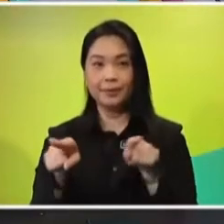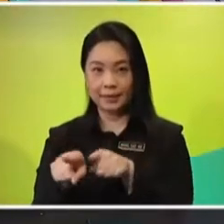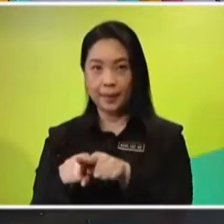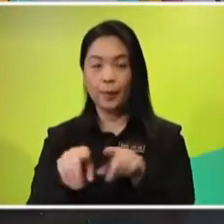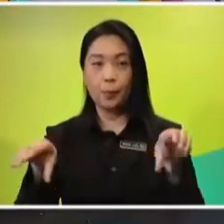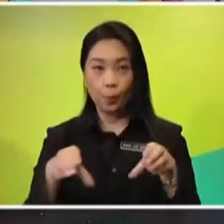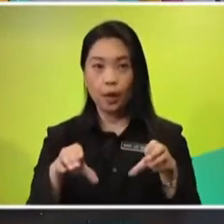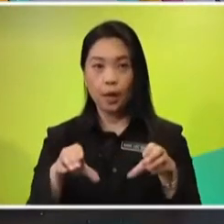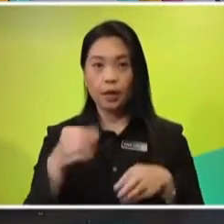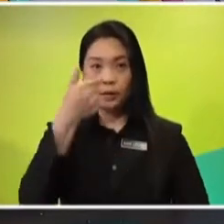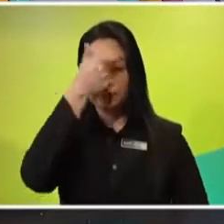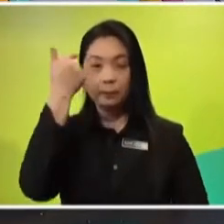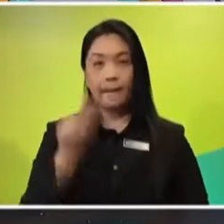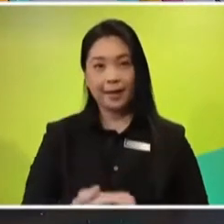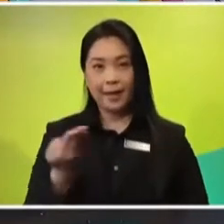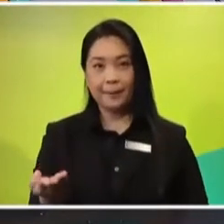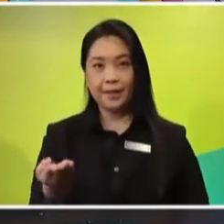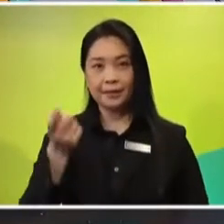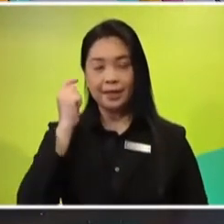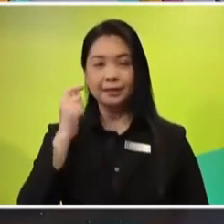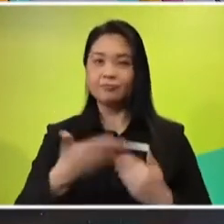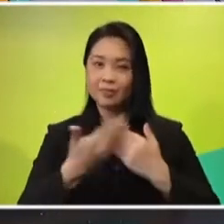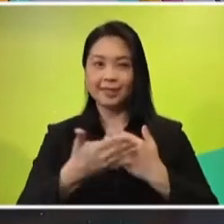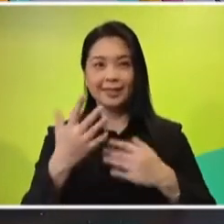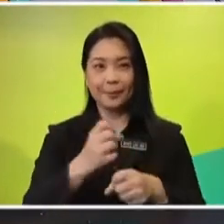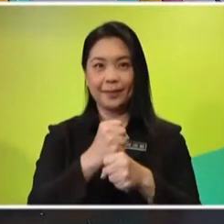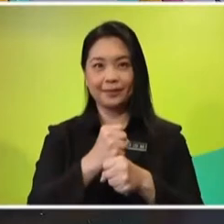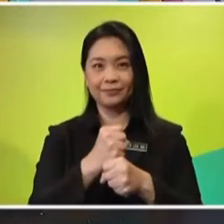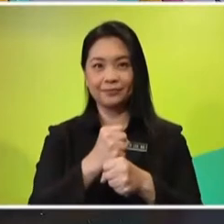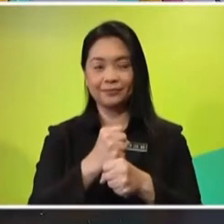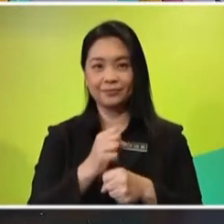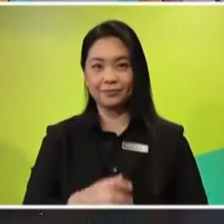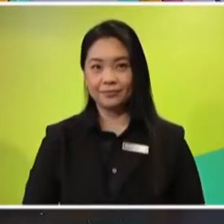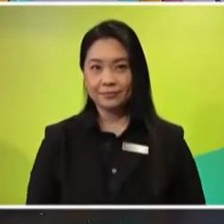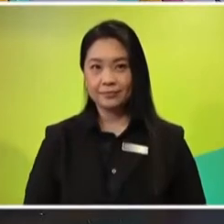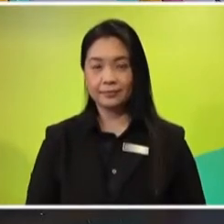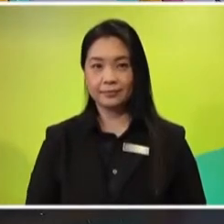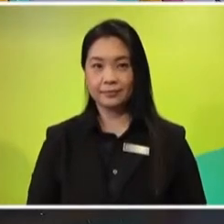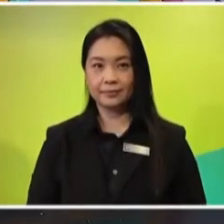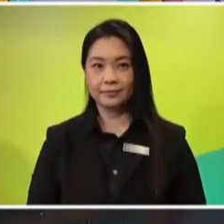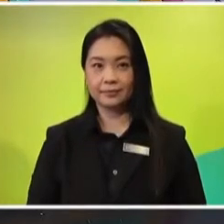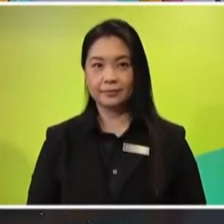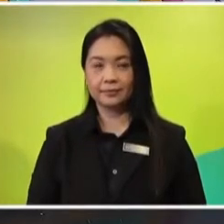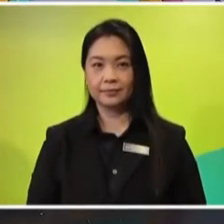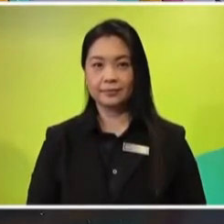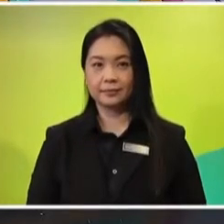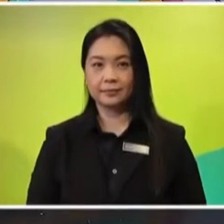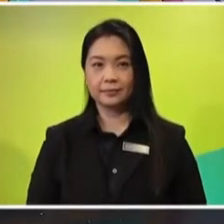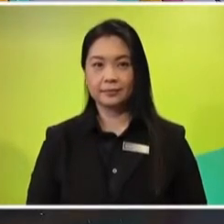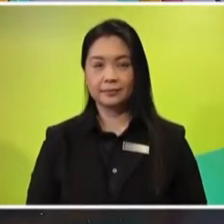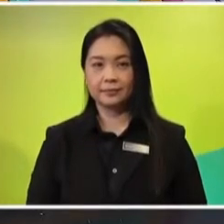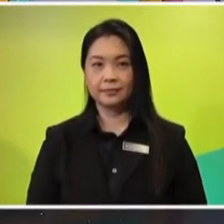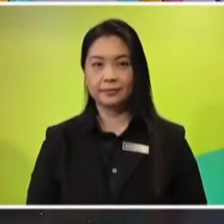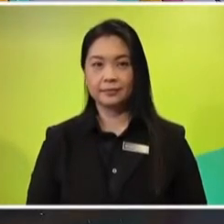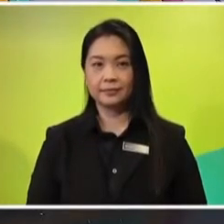sebab bahan yang cikgu bagi tadi pun mudah untuk didapati, kan, cikgu? Betul. Cuma kertas A4